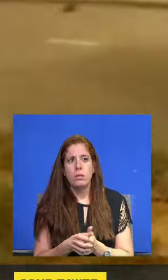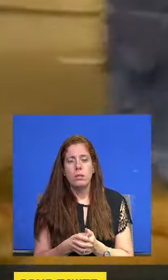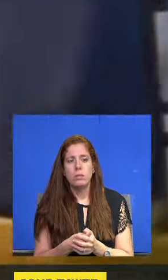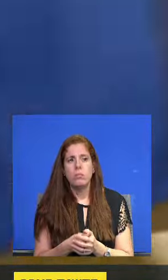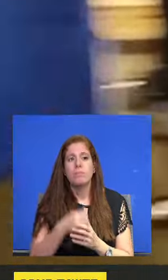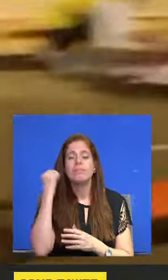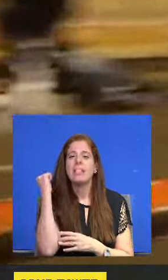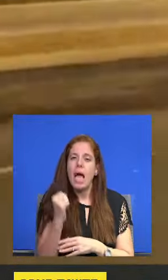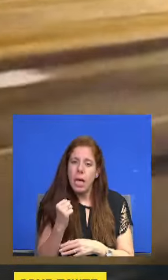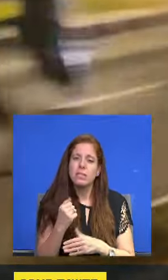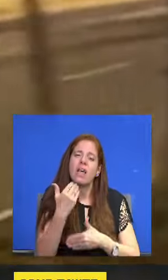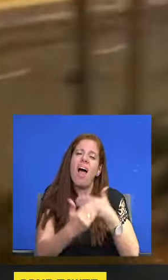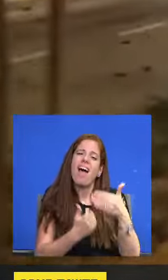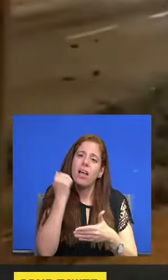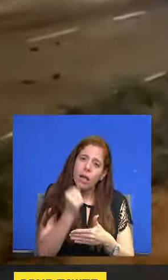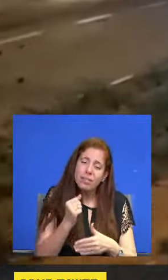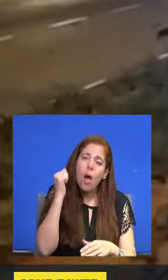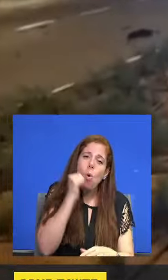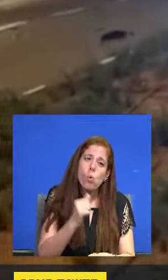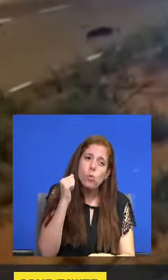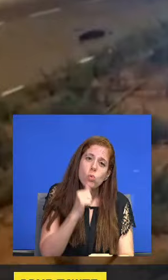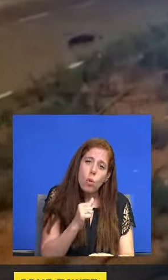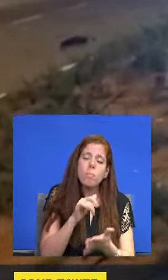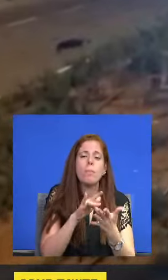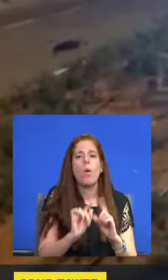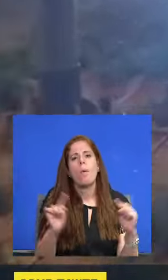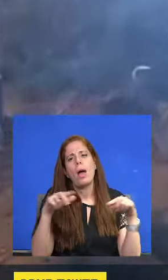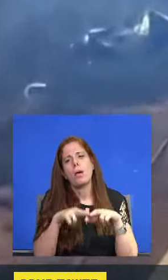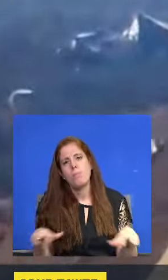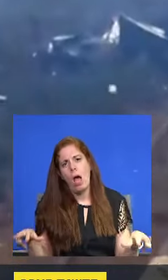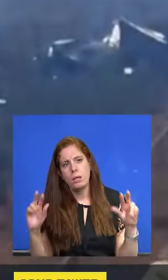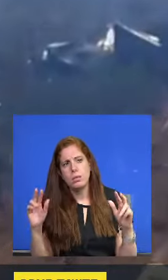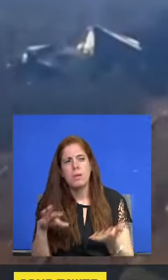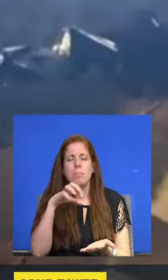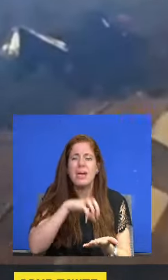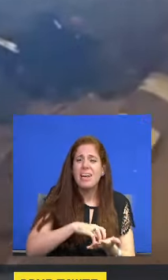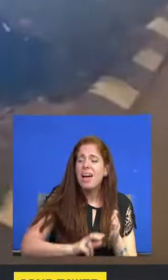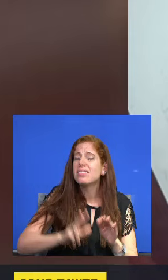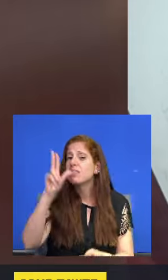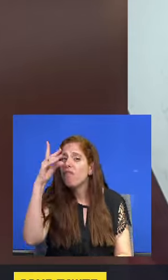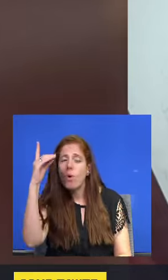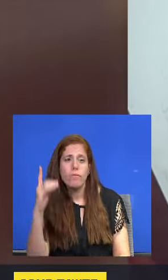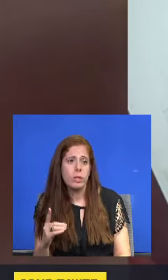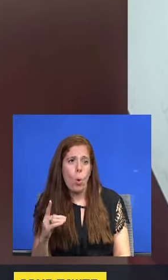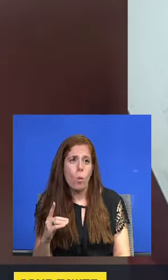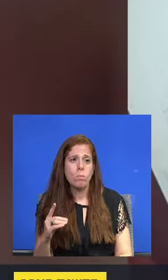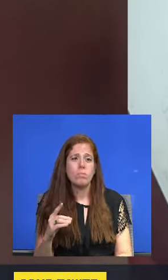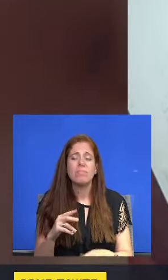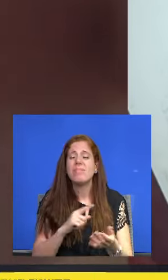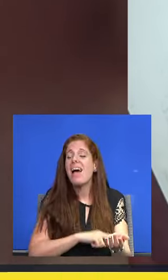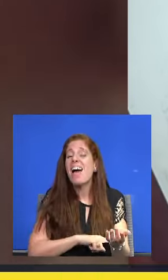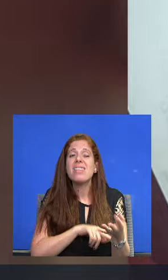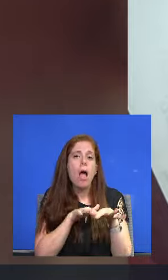רצח, רודף רצח, בכל יום הוא מגיח ממקום אחר בארץ. מרכז, צפון ודרום. הדם בכל